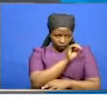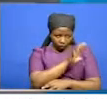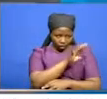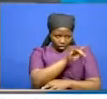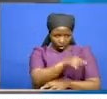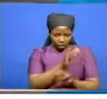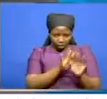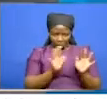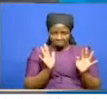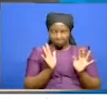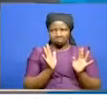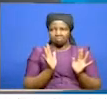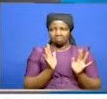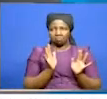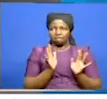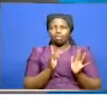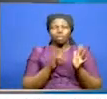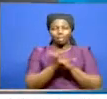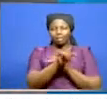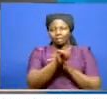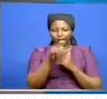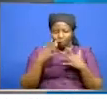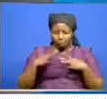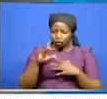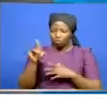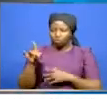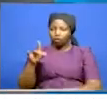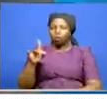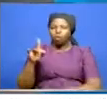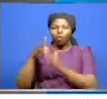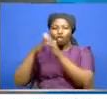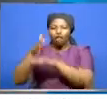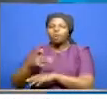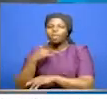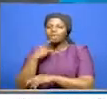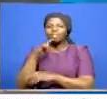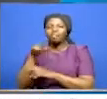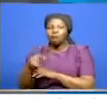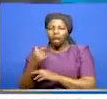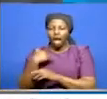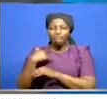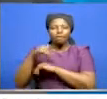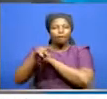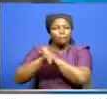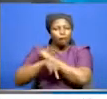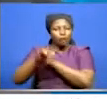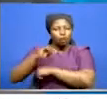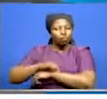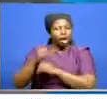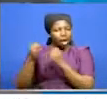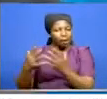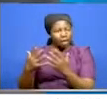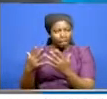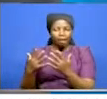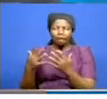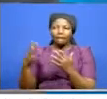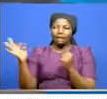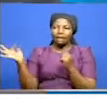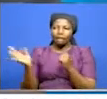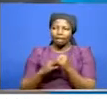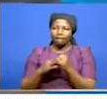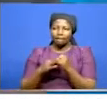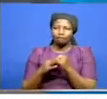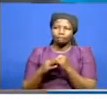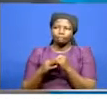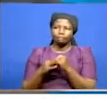54,000. Katika hao watu 1,100 na ako na shule za msingi 8. 8 primary